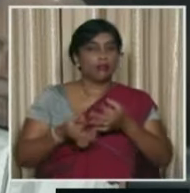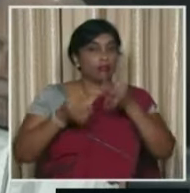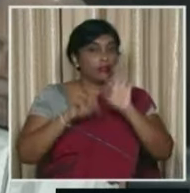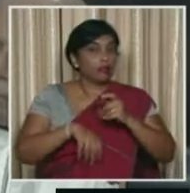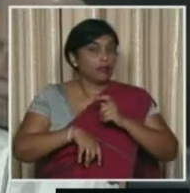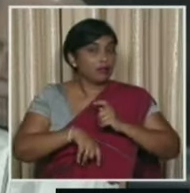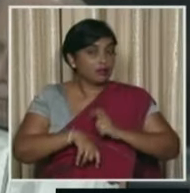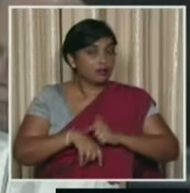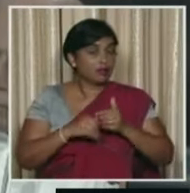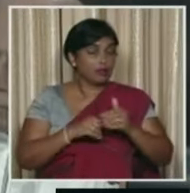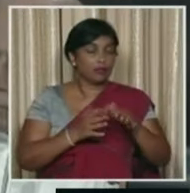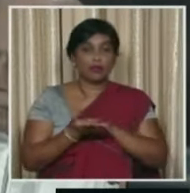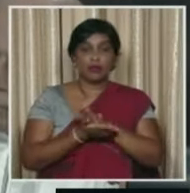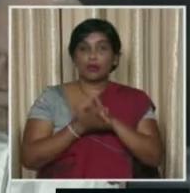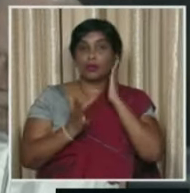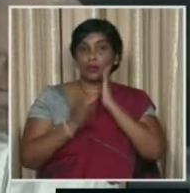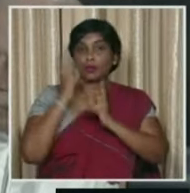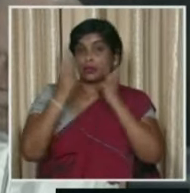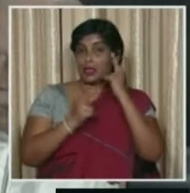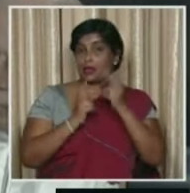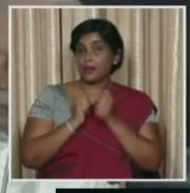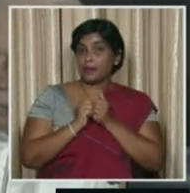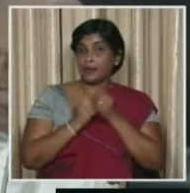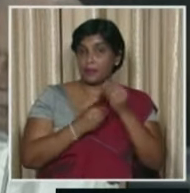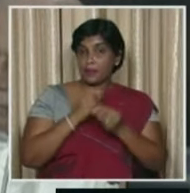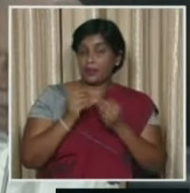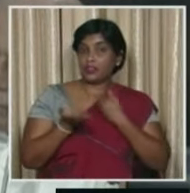අවස්ථාවේ ගොඩනැගිල්ල සංචාරක කර්මාන්තය වෙනුවෙන්